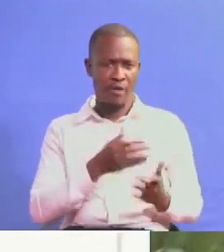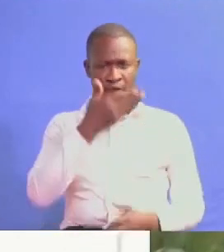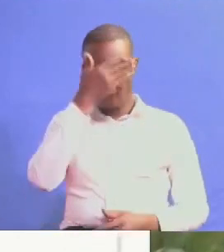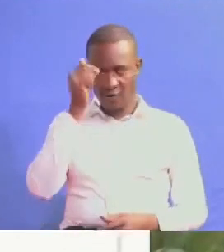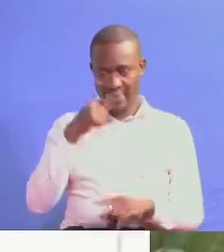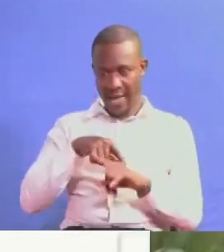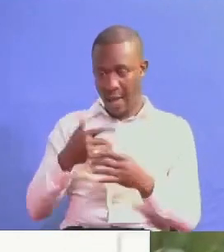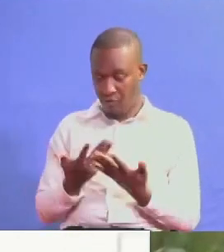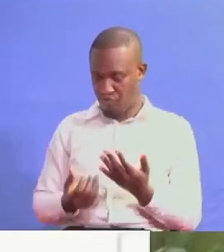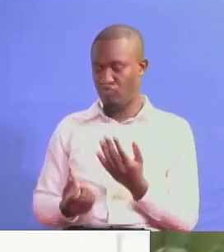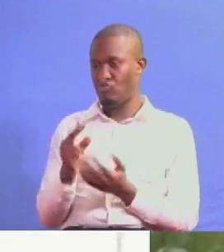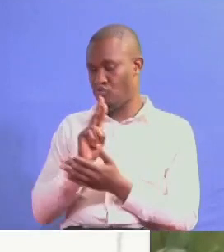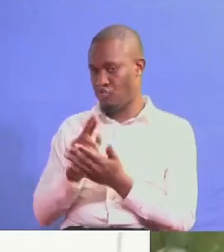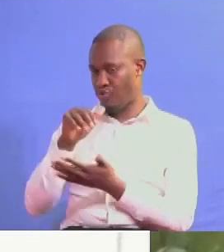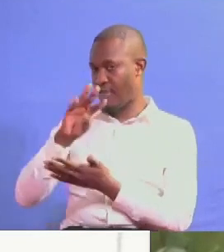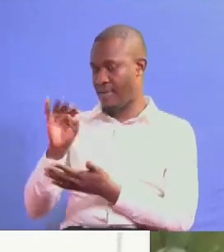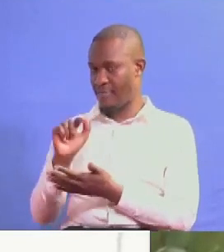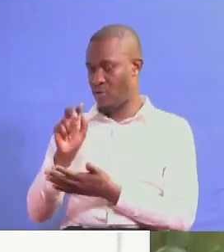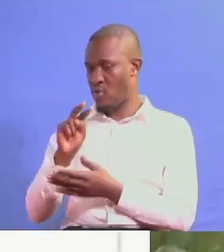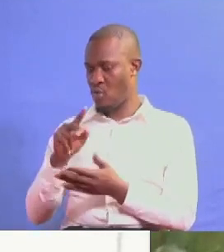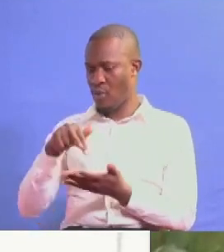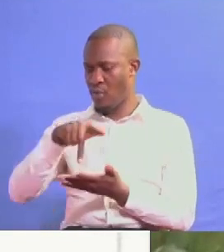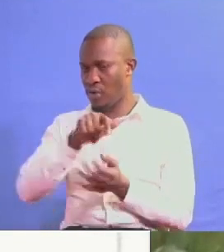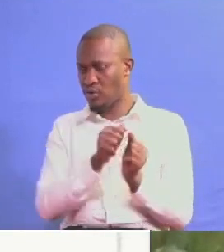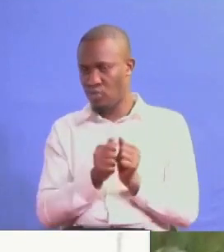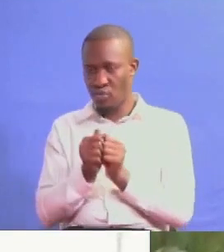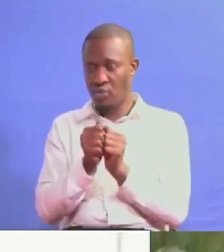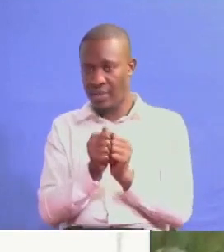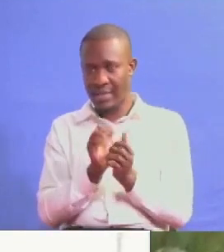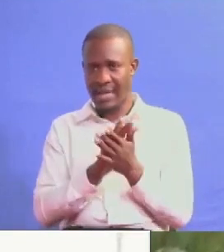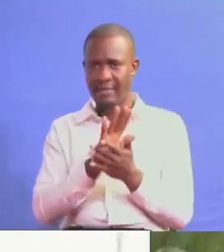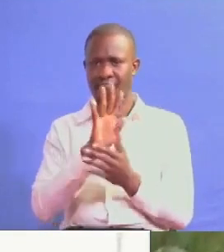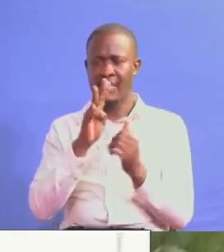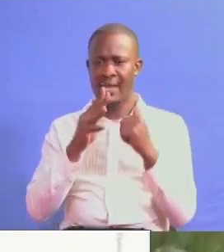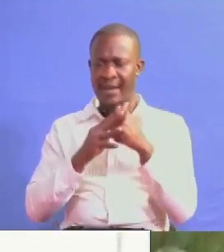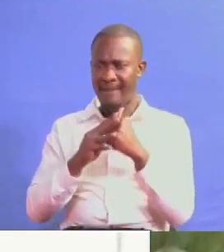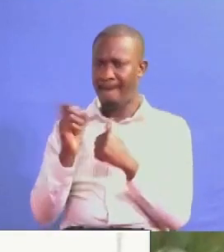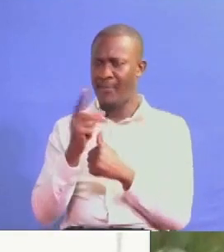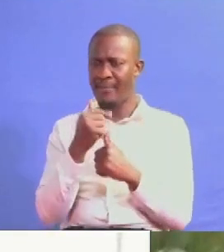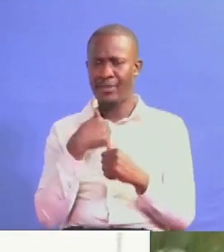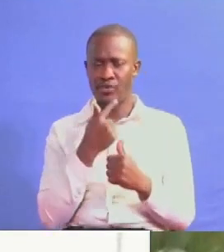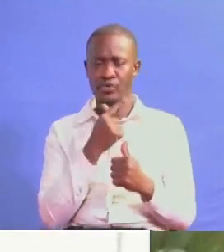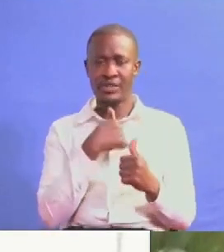kupanda, na pia tutatembea na wao kipindi cha miezi kama 8 ili kuhakikisha kwamba ile miche ile imeshika vizuri.